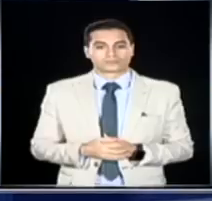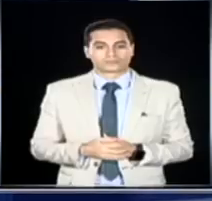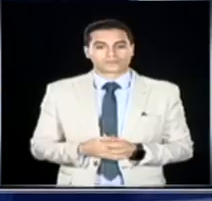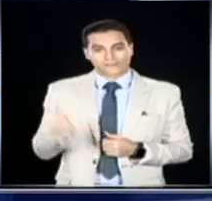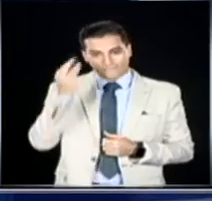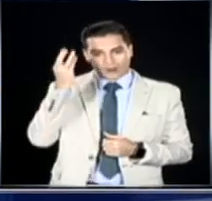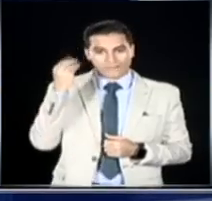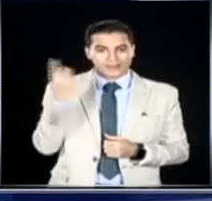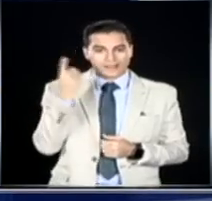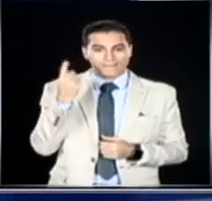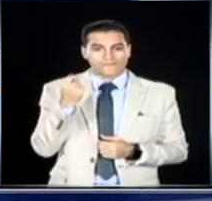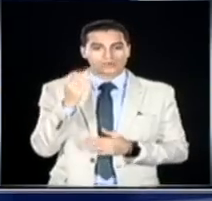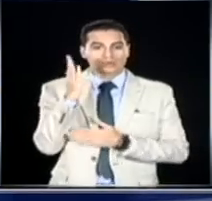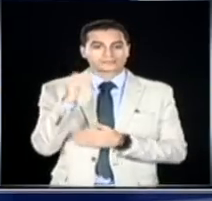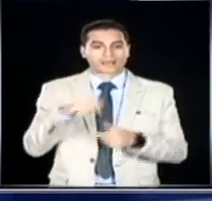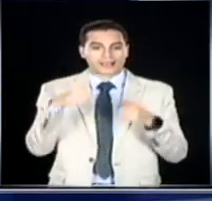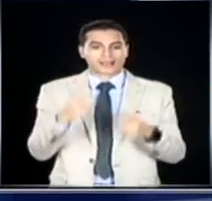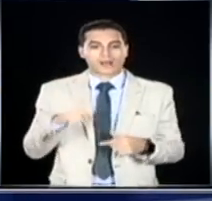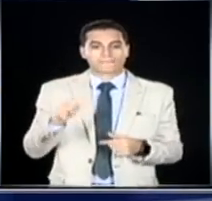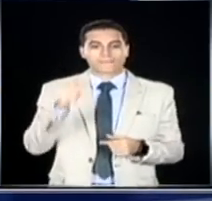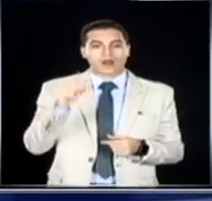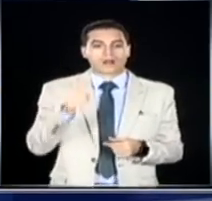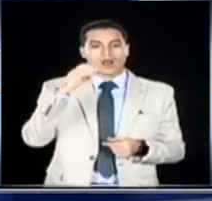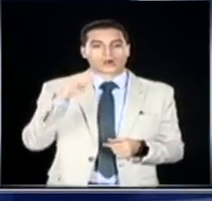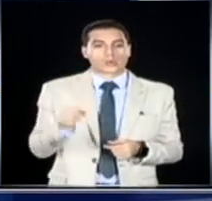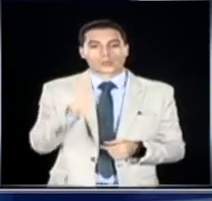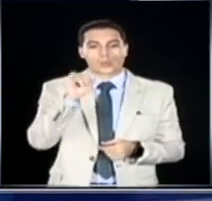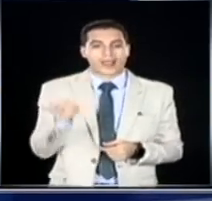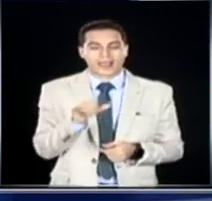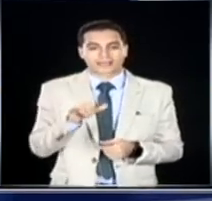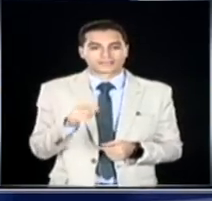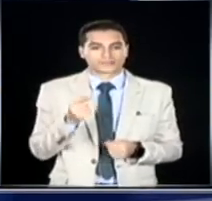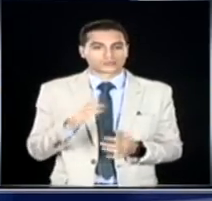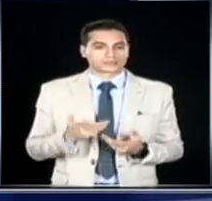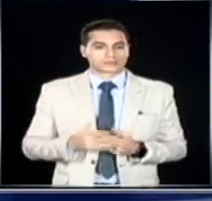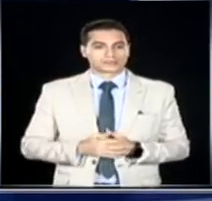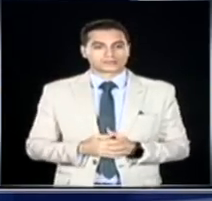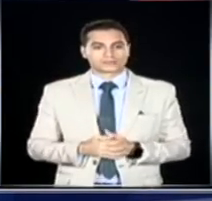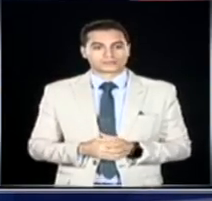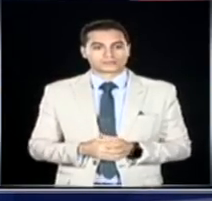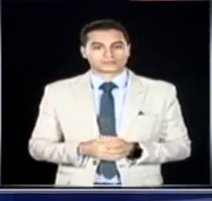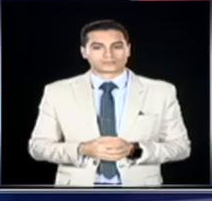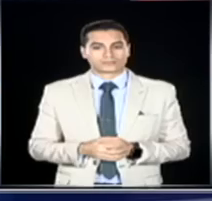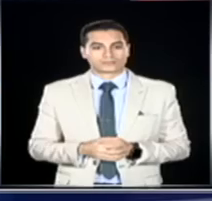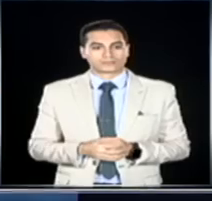معلومات عامه ما هي العمله الرسميه لدوله فاراجواي